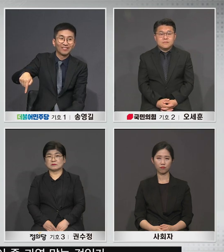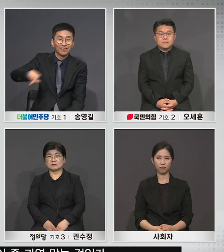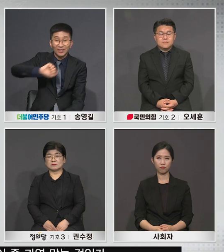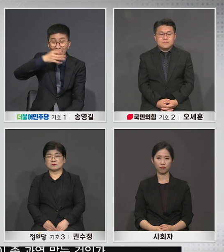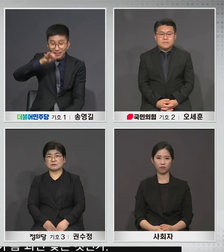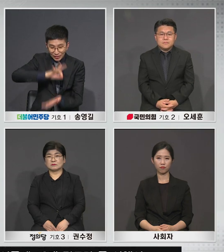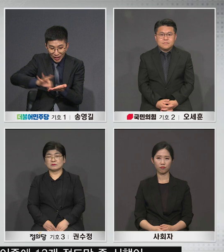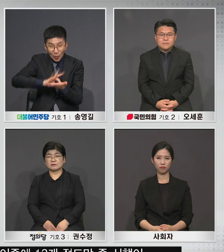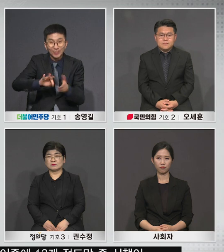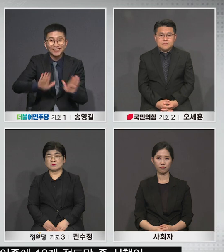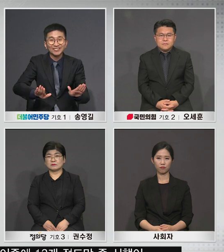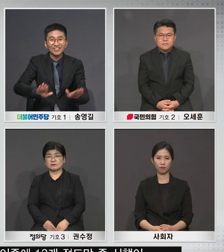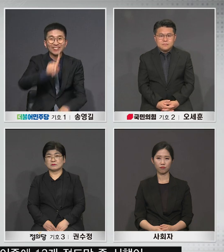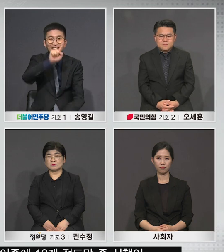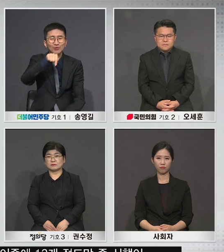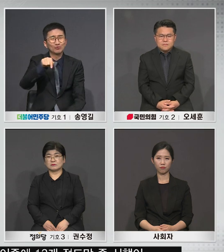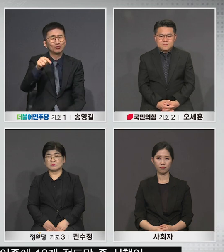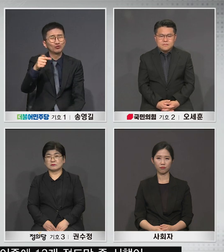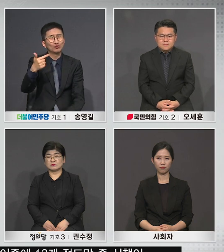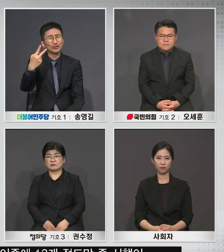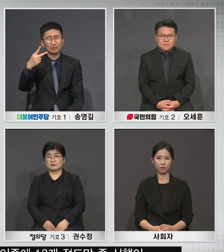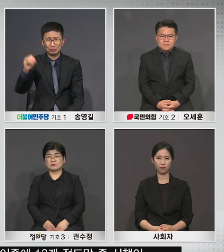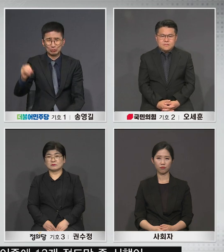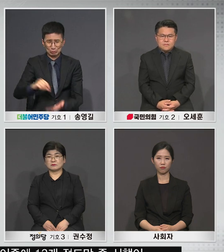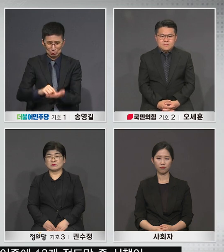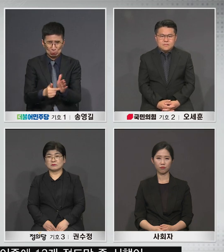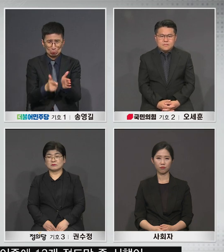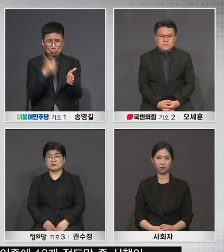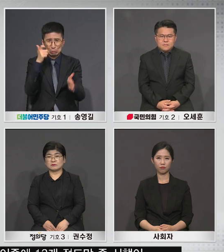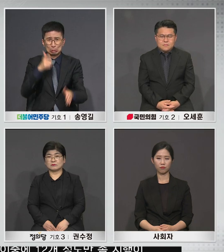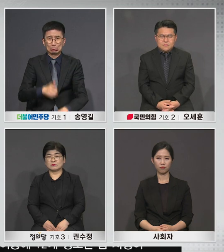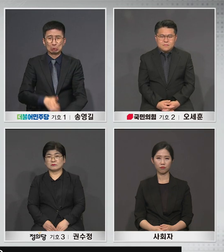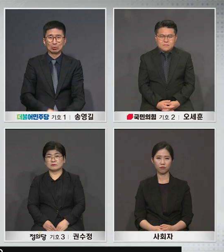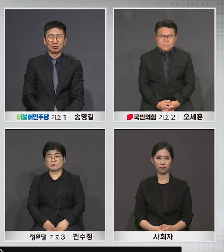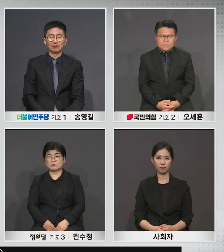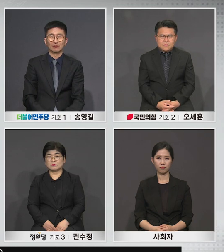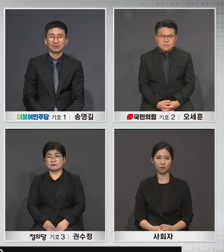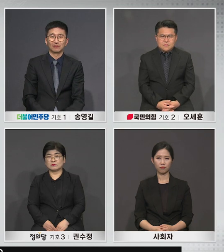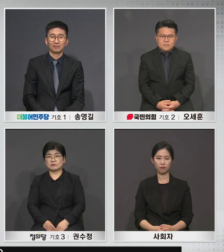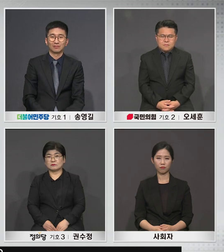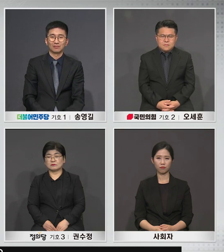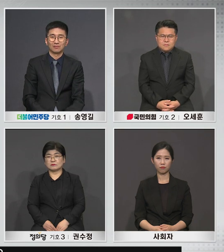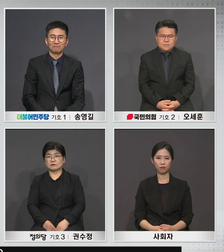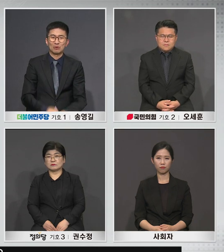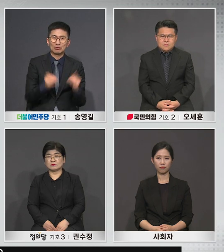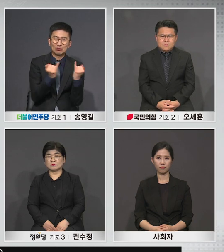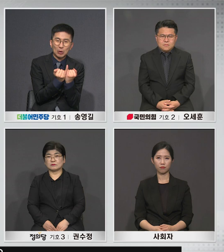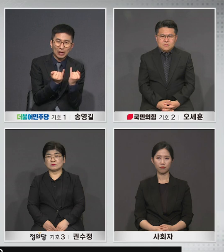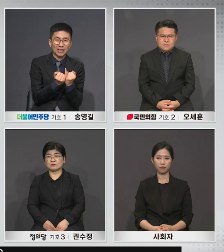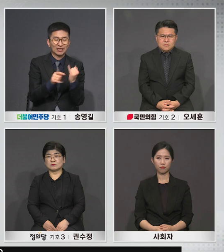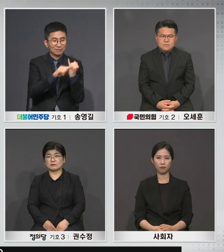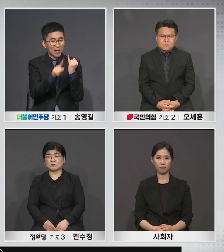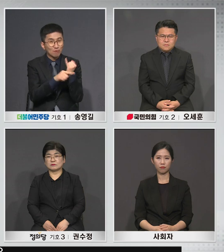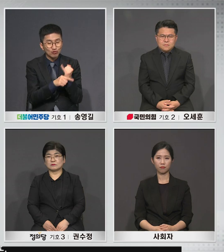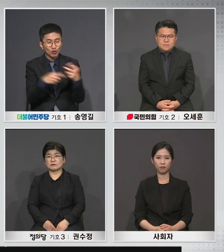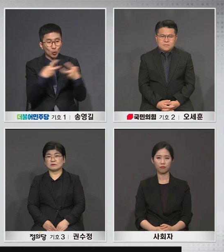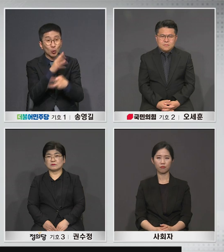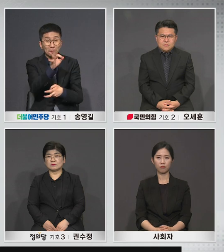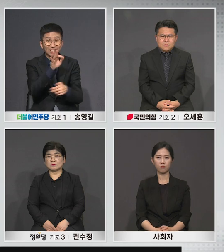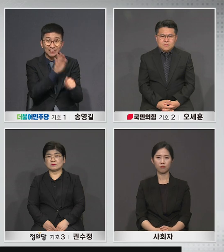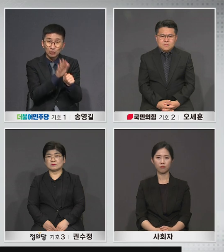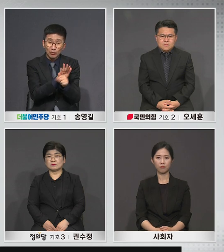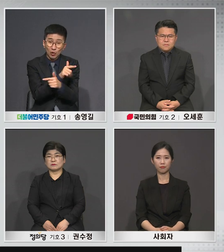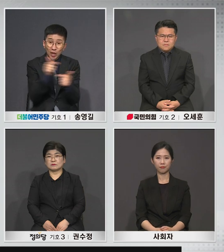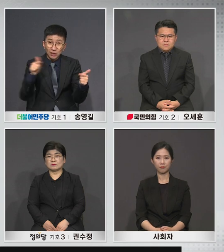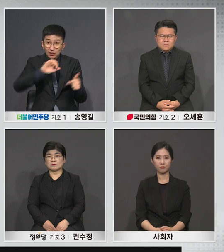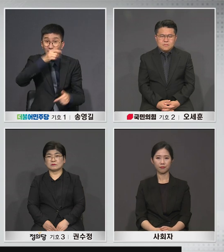.62% 그리고 제대로 된 게 없더라고요. 보니까 여성, 임산부 교통비 지원 이런 것도 다